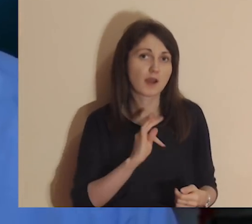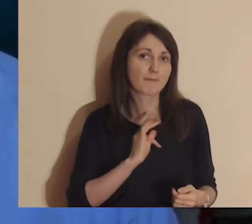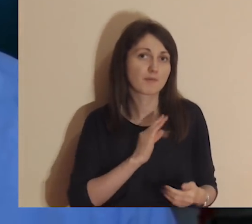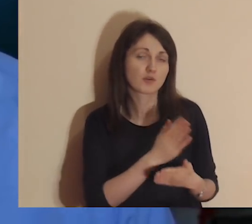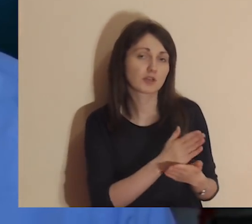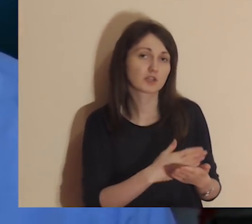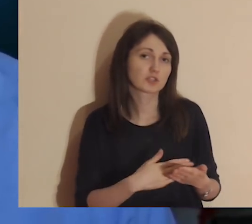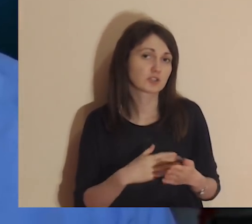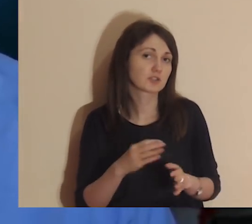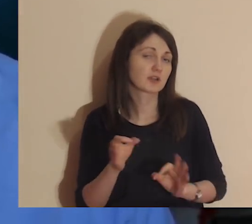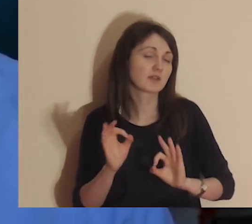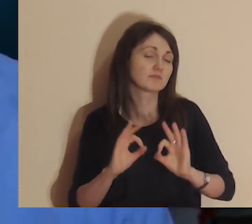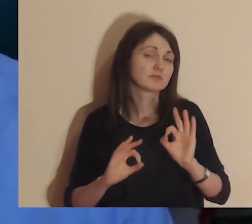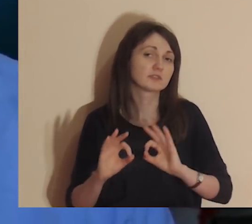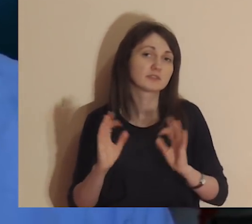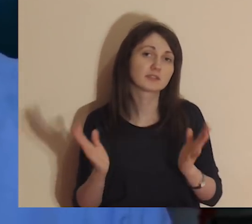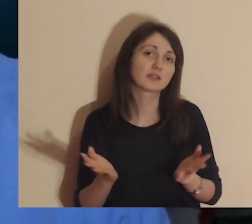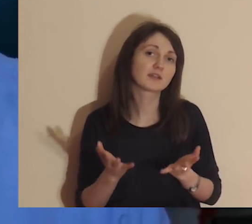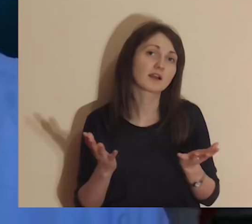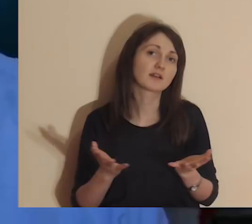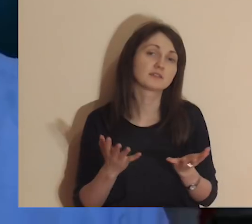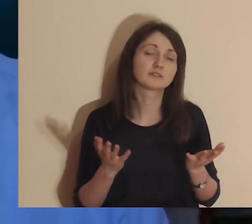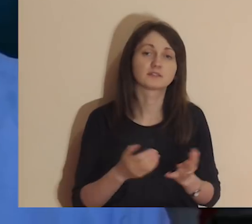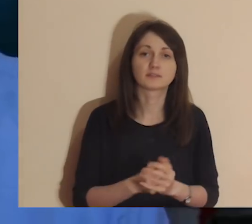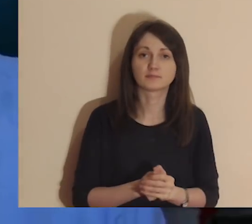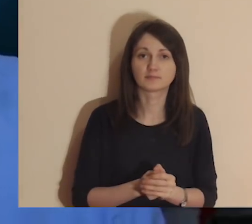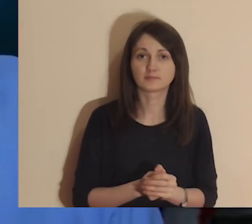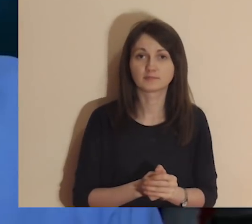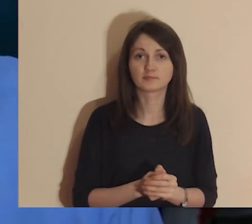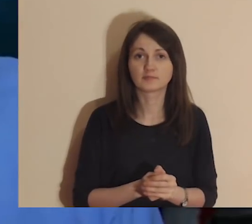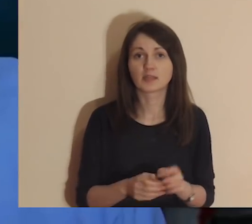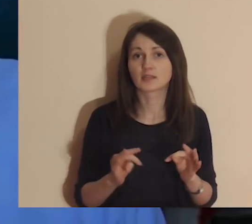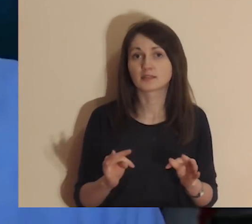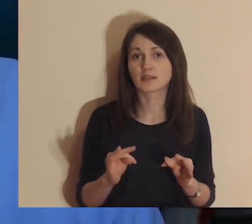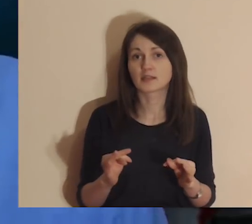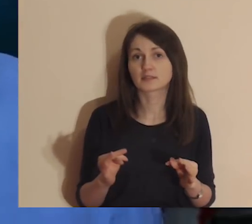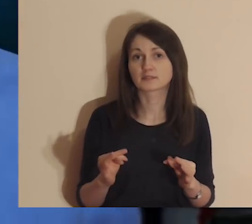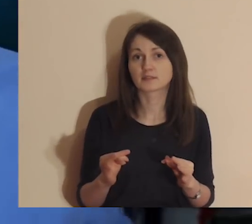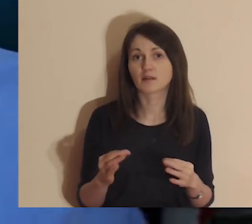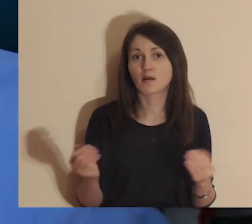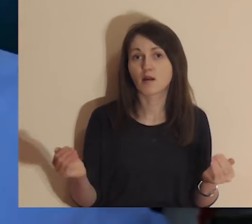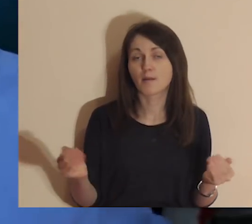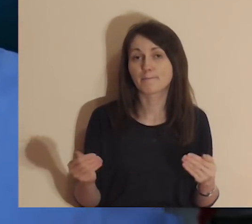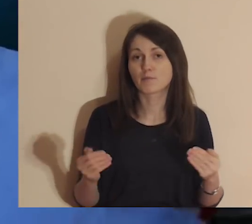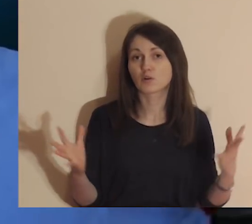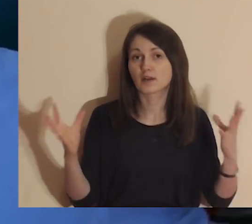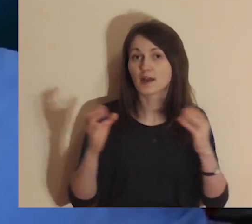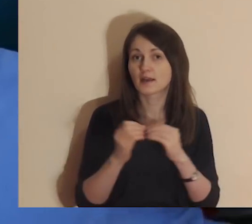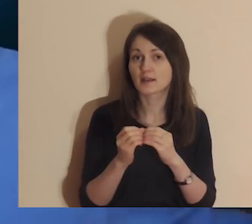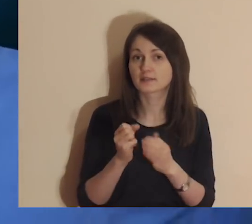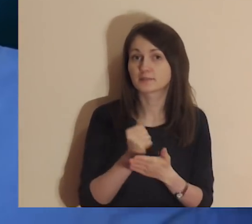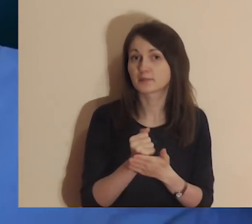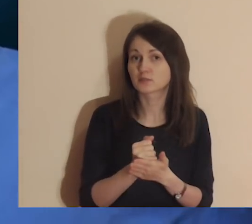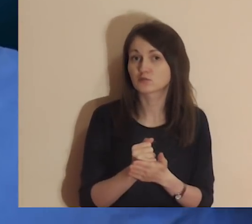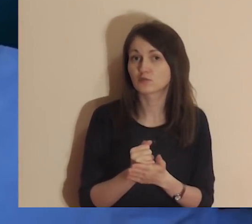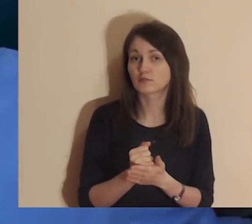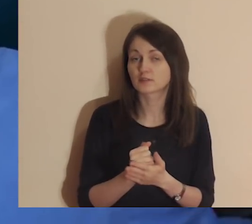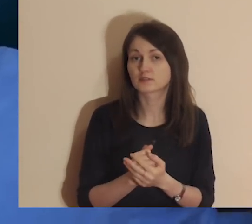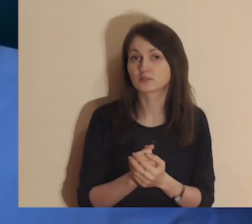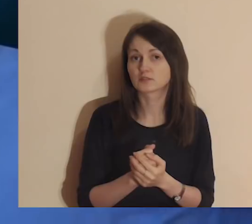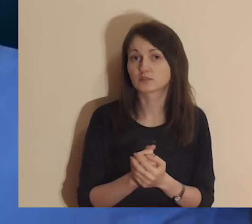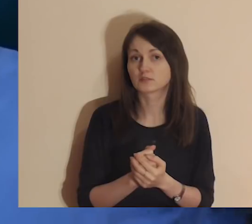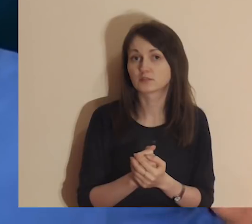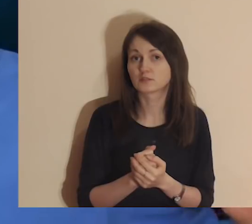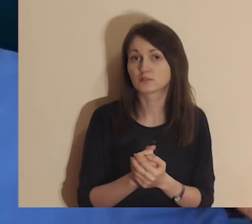już to robi, już pracuje w taki sposób. A ja teraz świadomie mogę zacząć współpracować z tym, jak Bóg czy